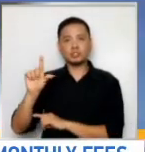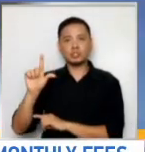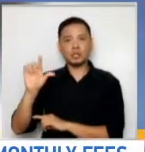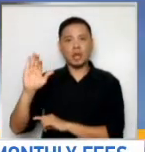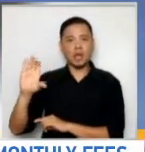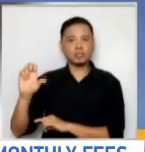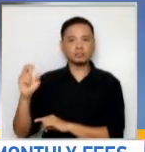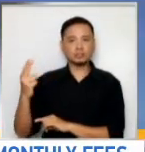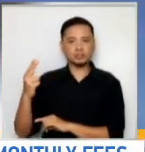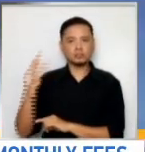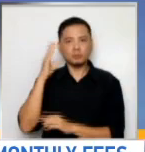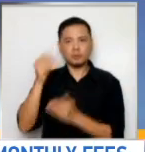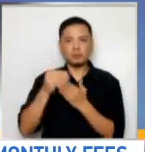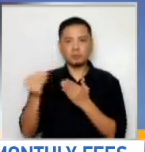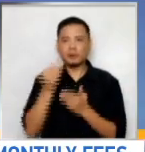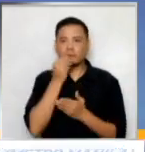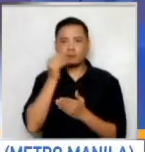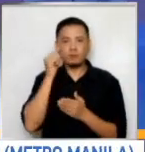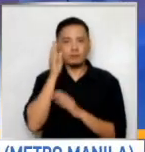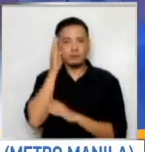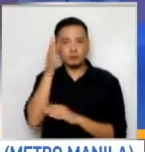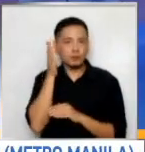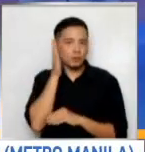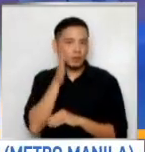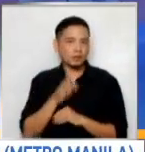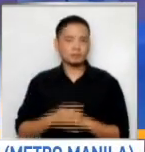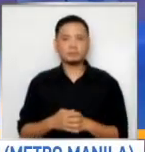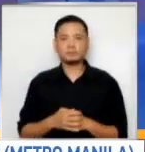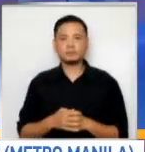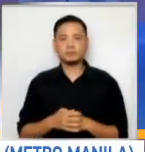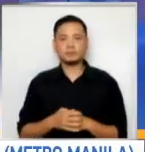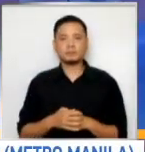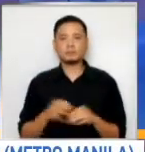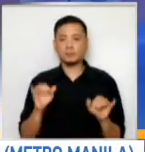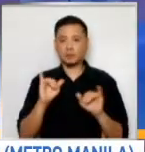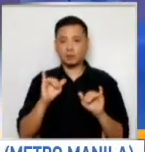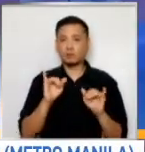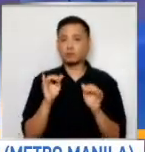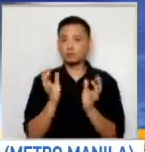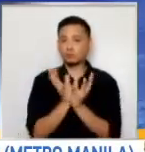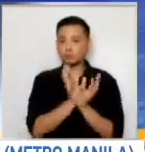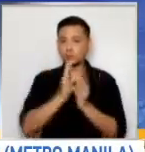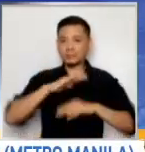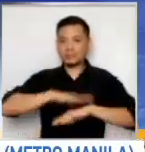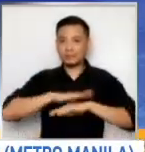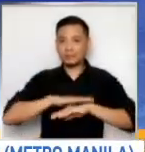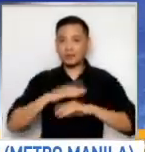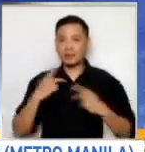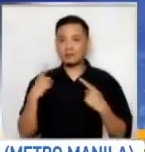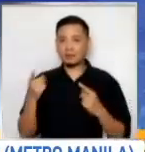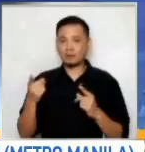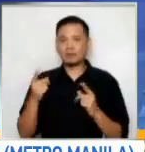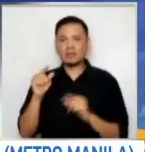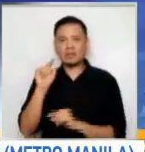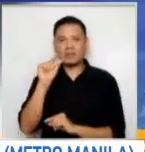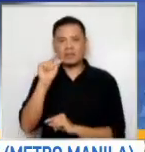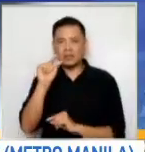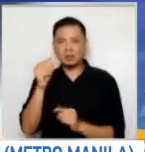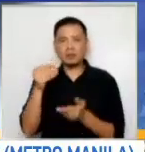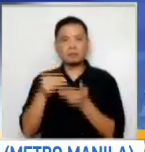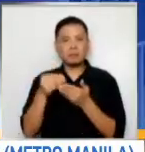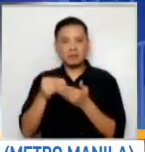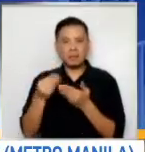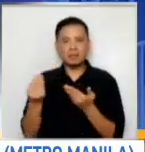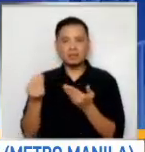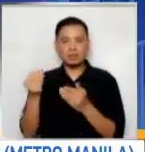pagkain kinabukasan. Ang pinagkaiba nila sa ibang community pantry, nagdo-donate din daw ng maliit na halaga ang ibang residenteng kumukuha